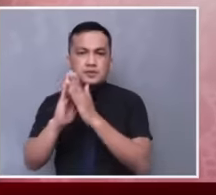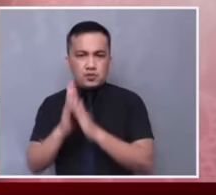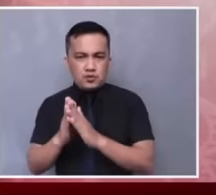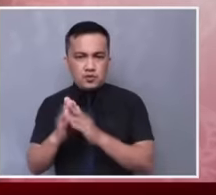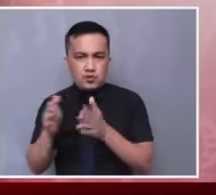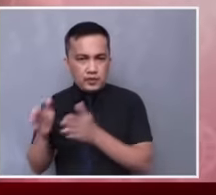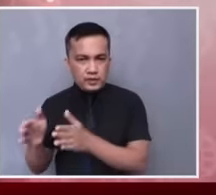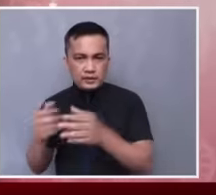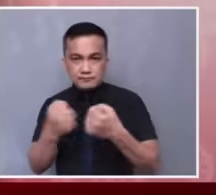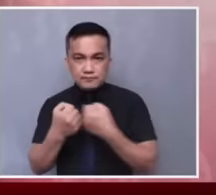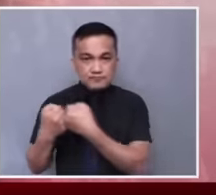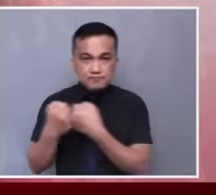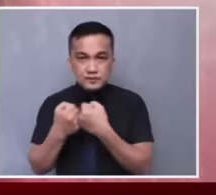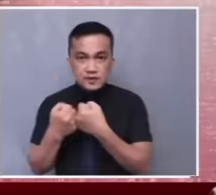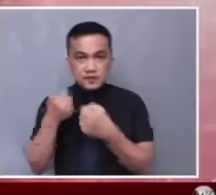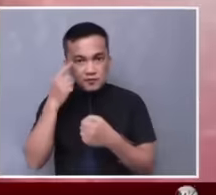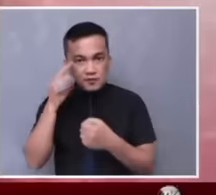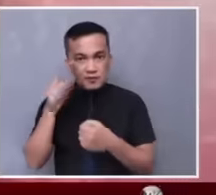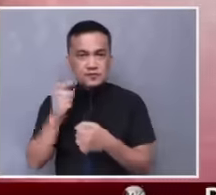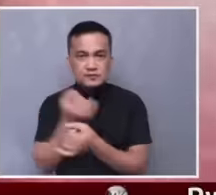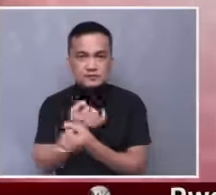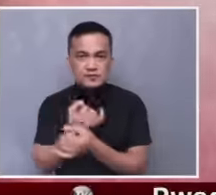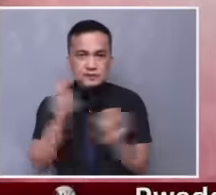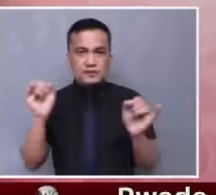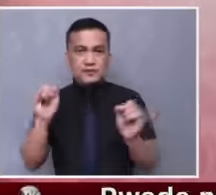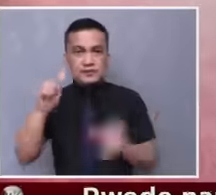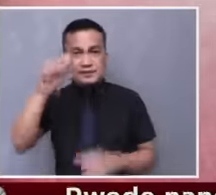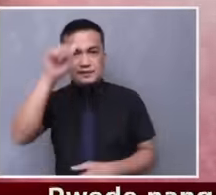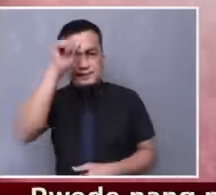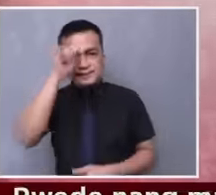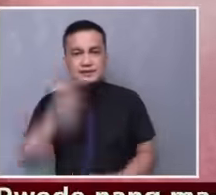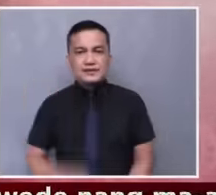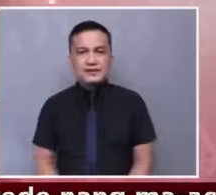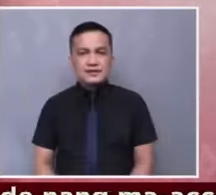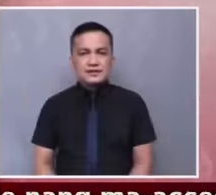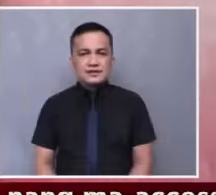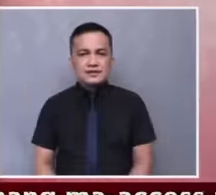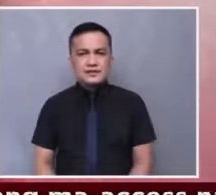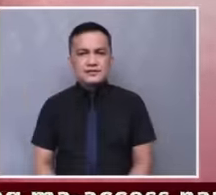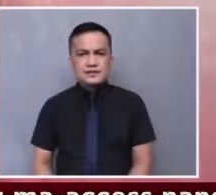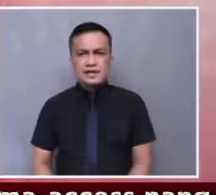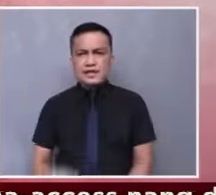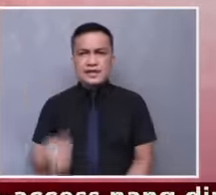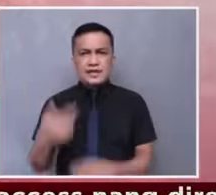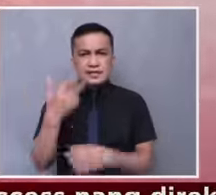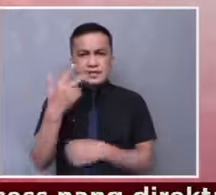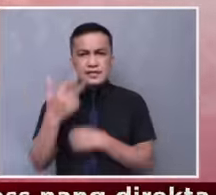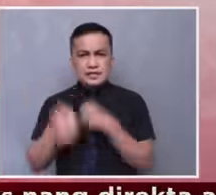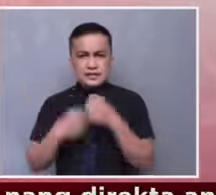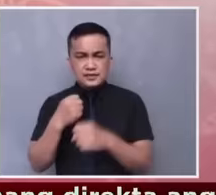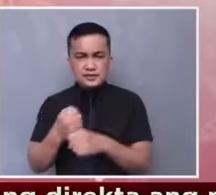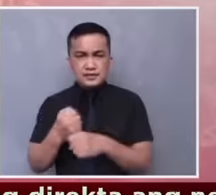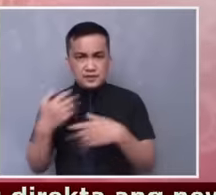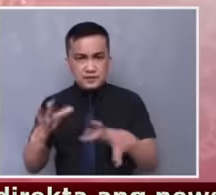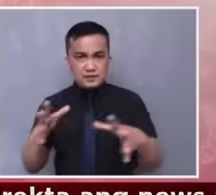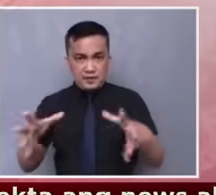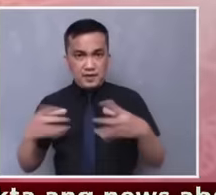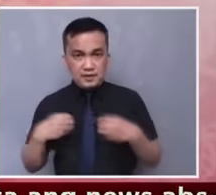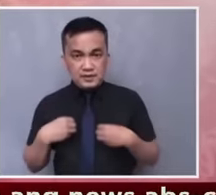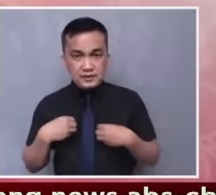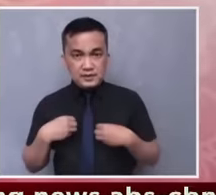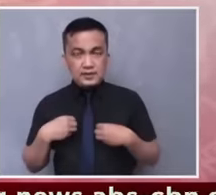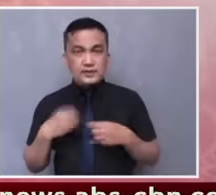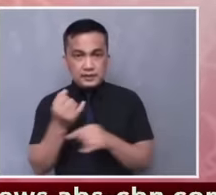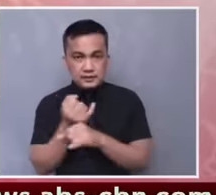pakikipaglaban para sa kalayaan ng India. Halos 3 taon matapos makamit ang kanilang kalayaan,